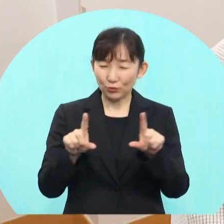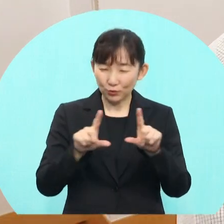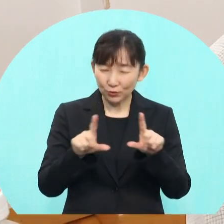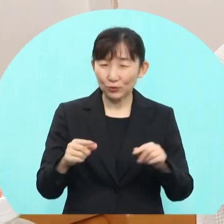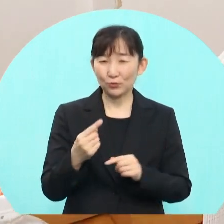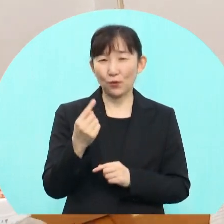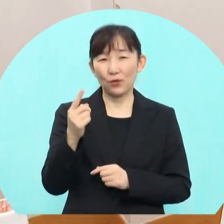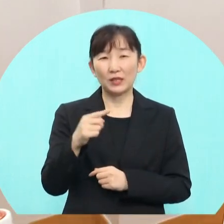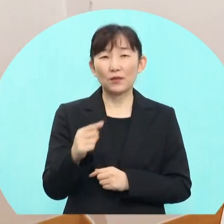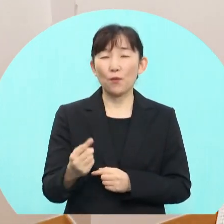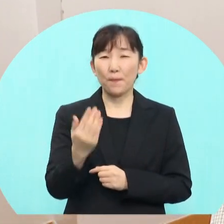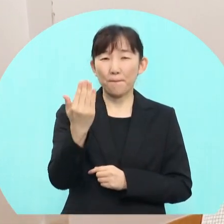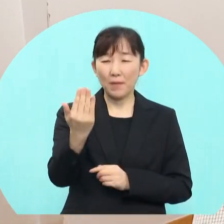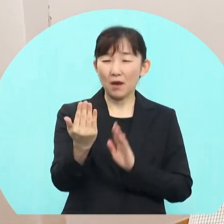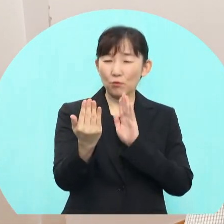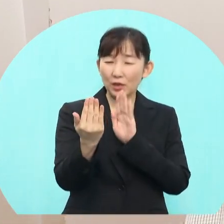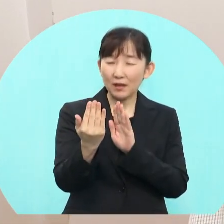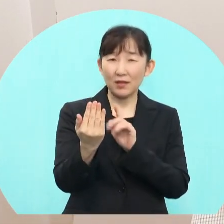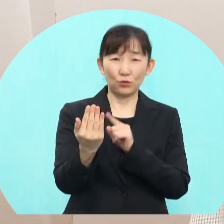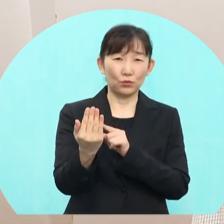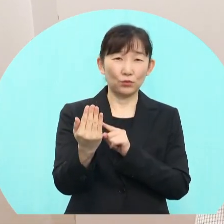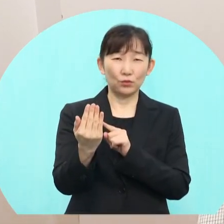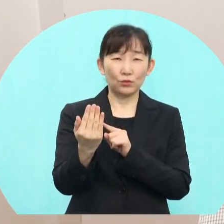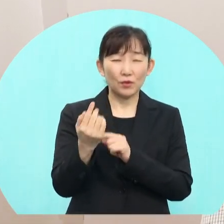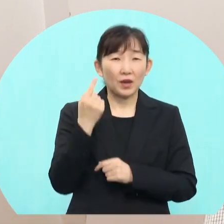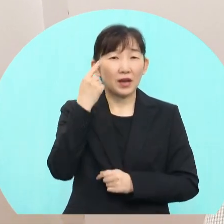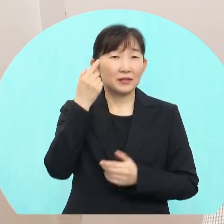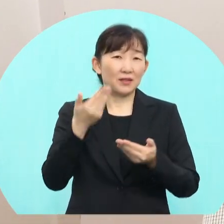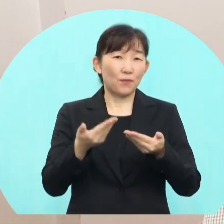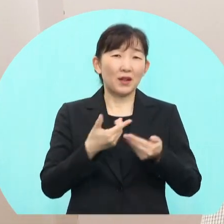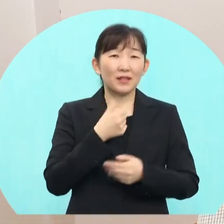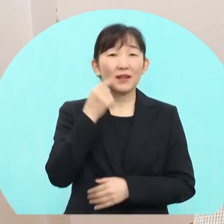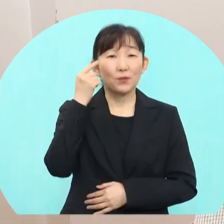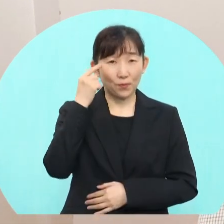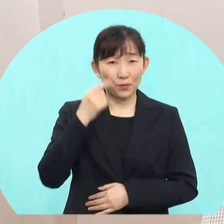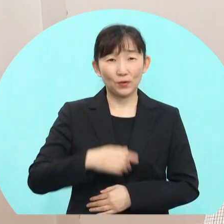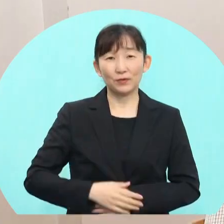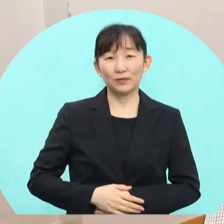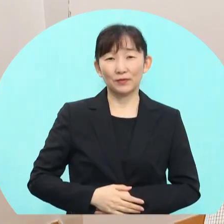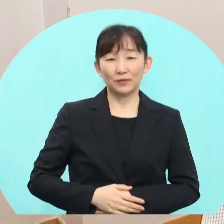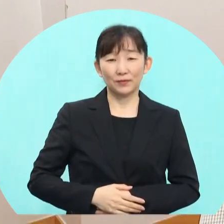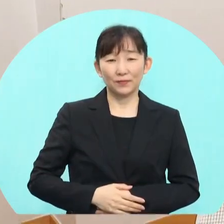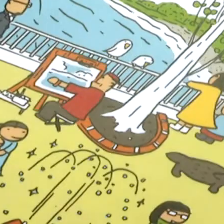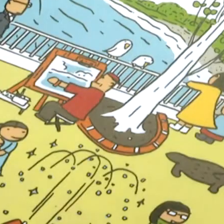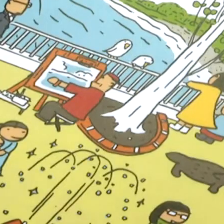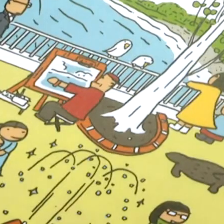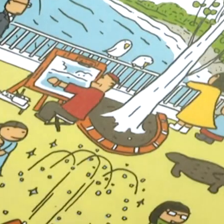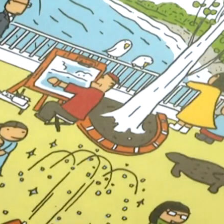き合ってるんだよっていうくらいに感じていただければいいんじゃないかなと思いますね。